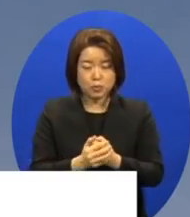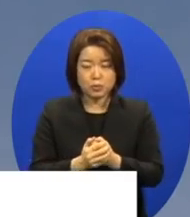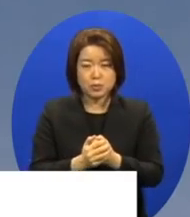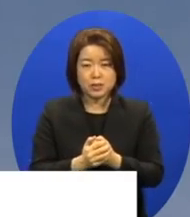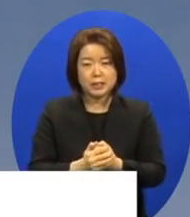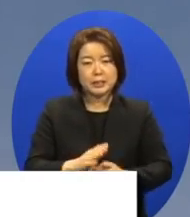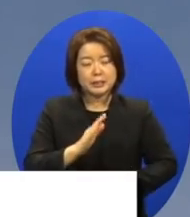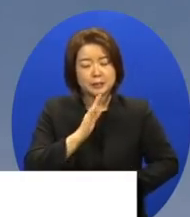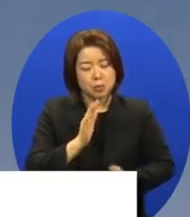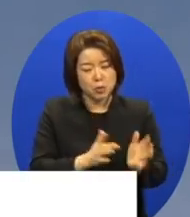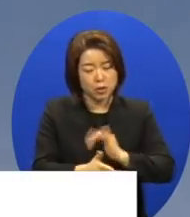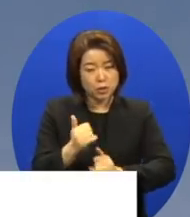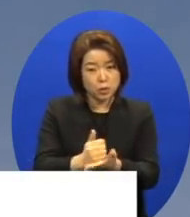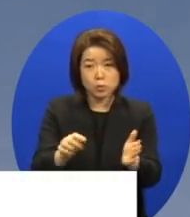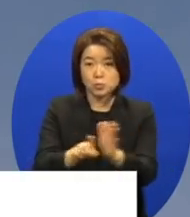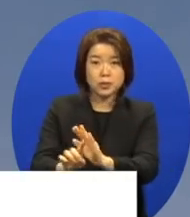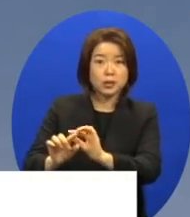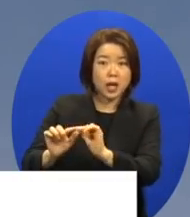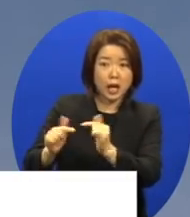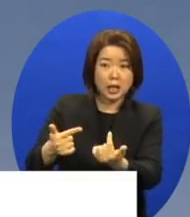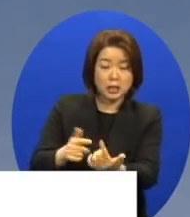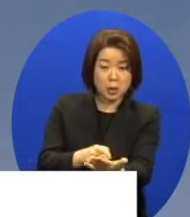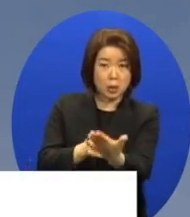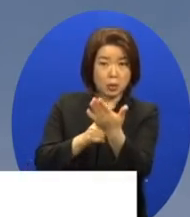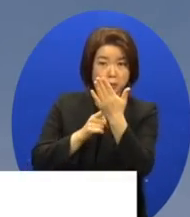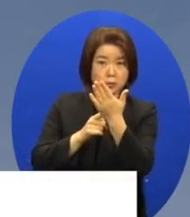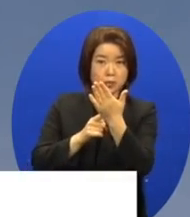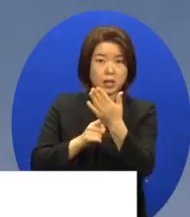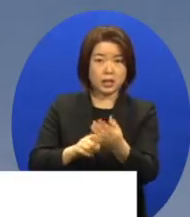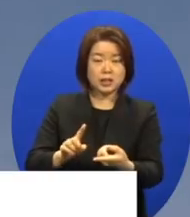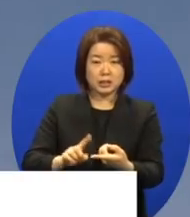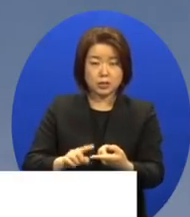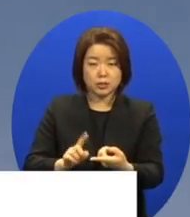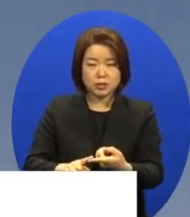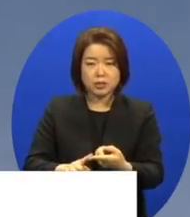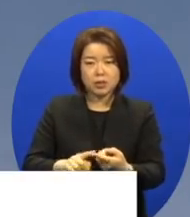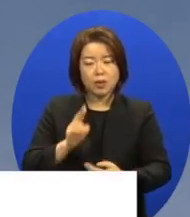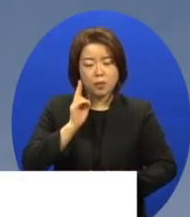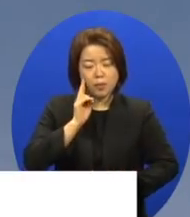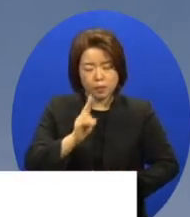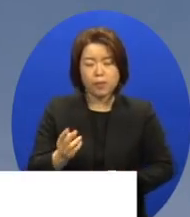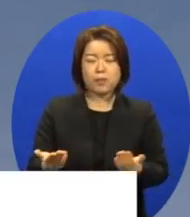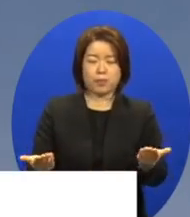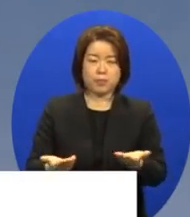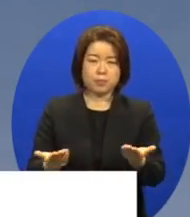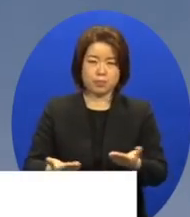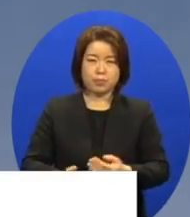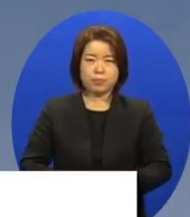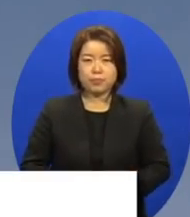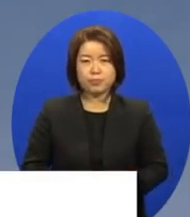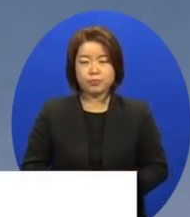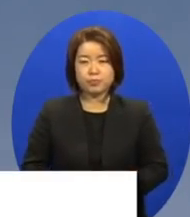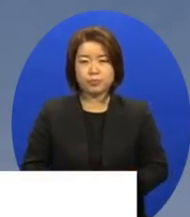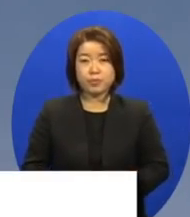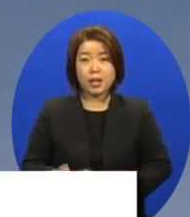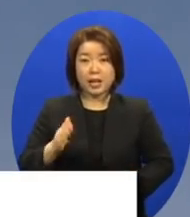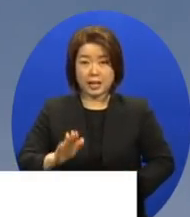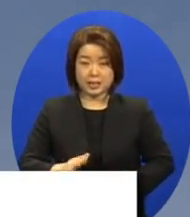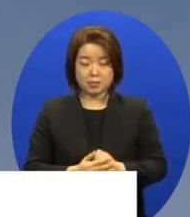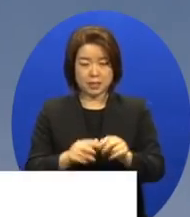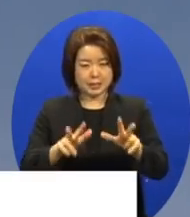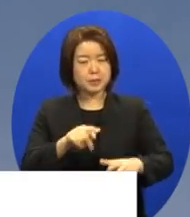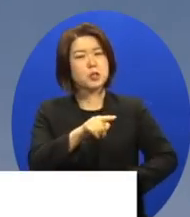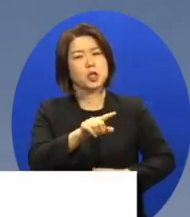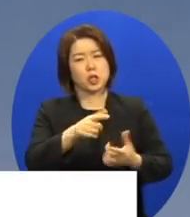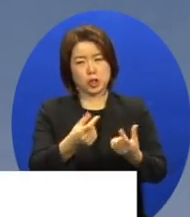믿는 게 아니라고 드러난 는 것은 끔찍한 일입니다 그래서 지금 이와 같은